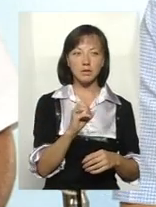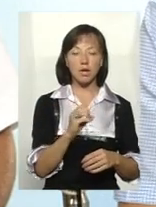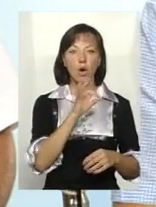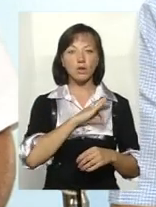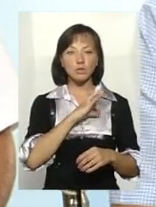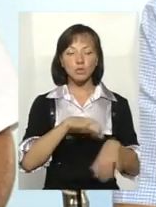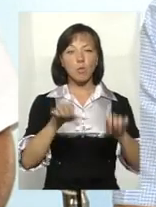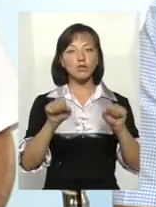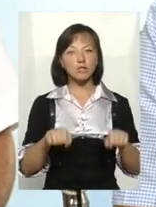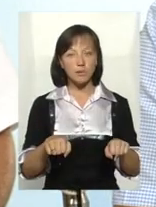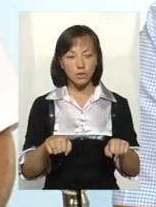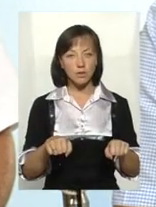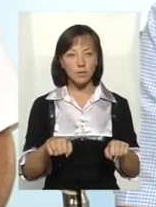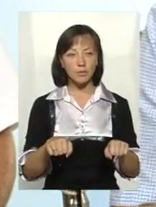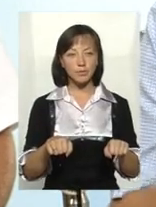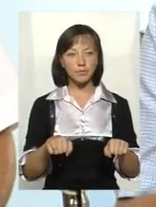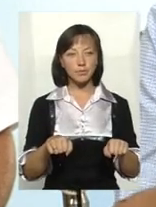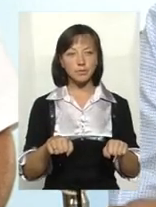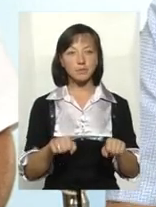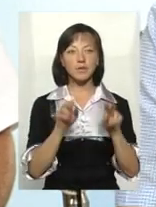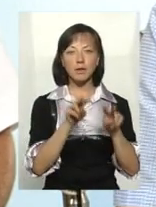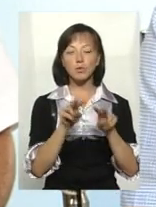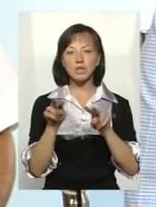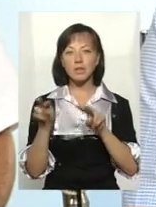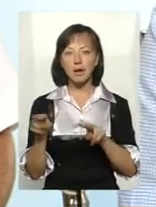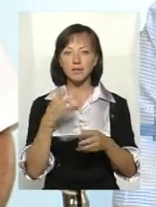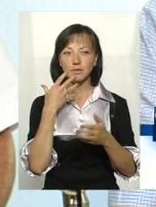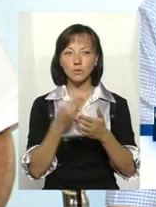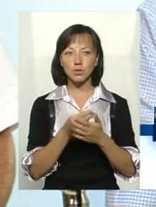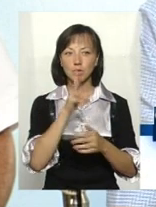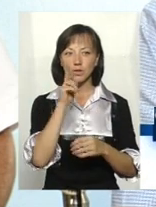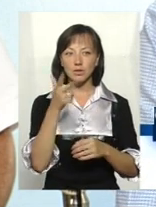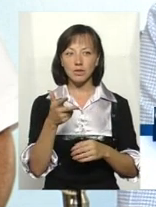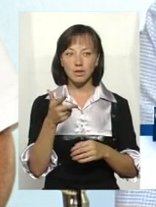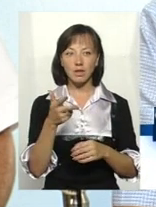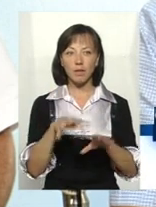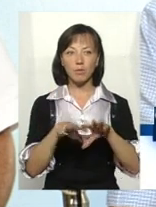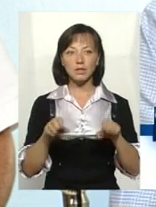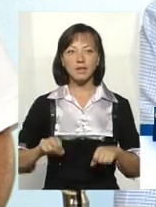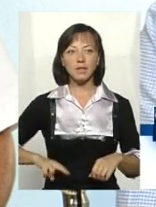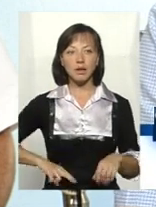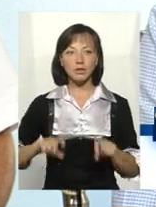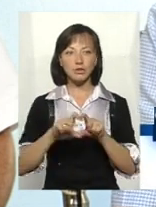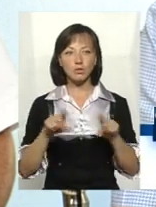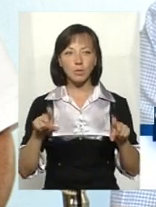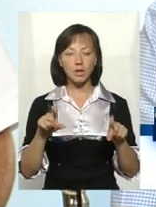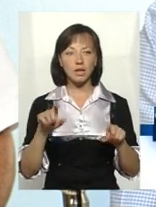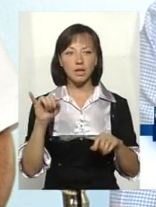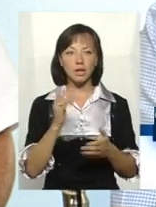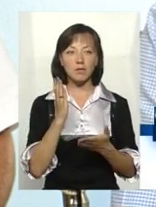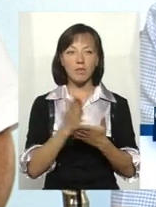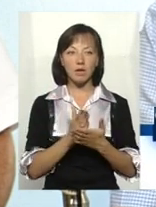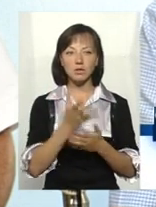Користуючись можливістю, вже спостерігаючи свою трьохрічну кандидатуру на посаді директора школи і